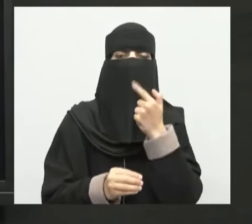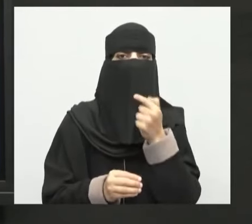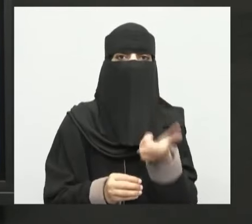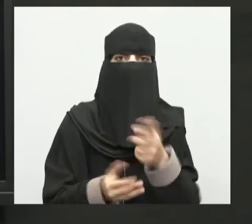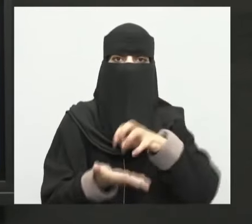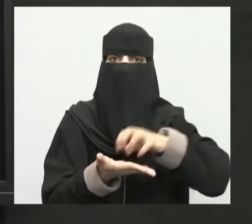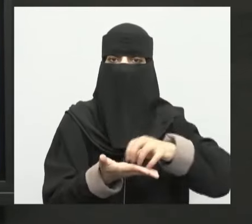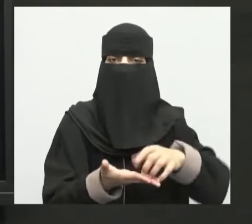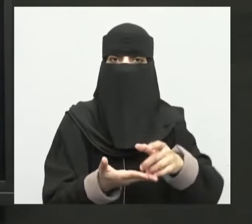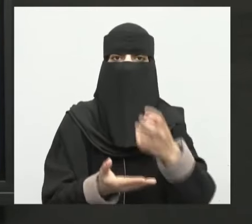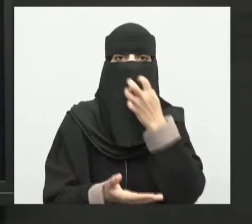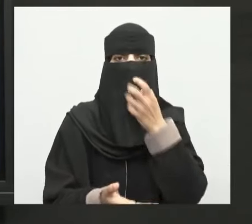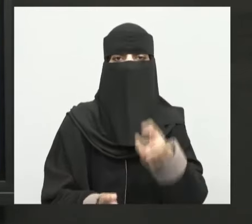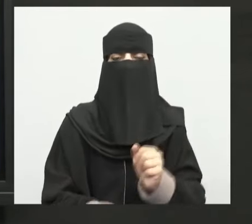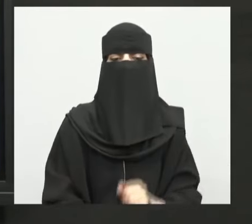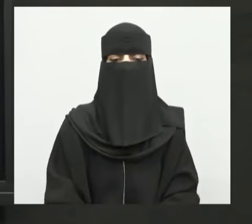المناطق